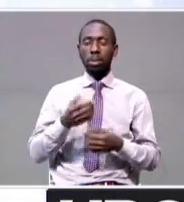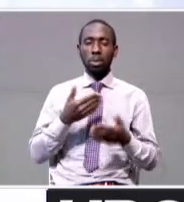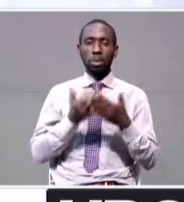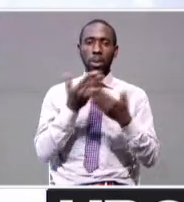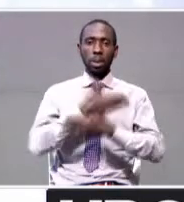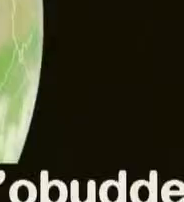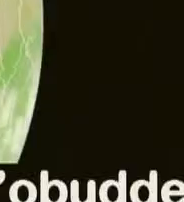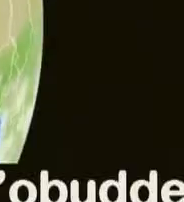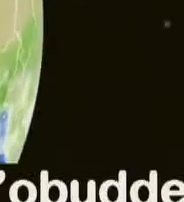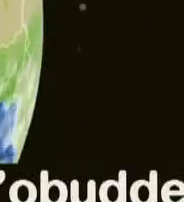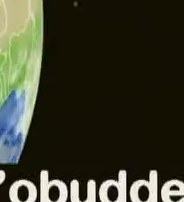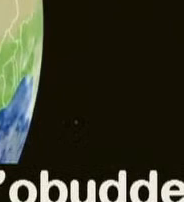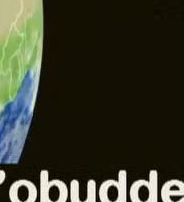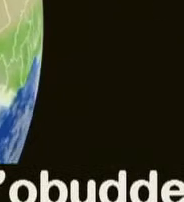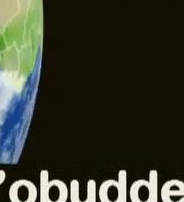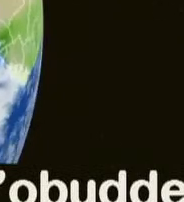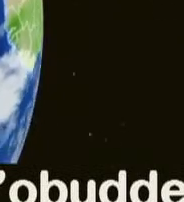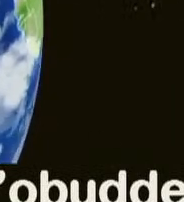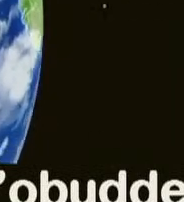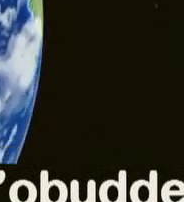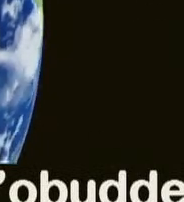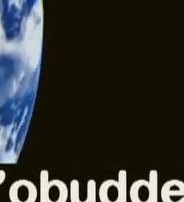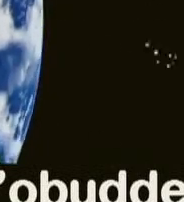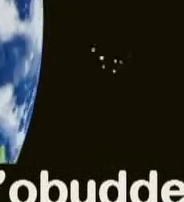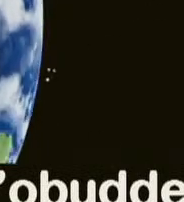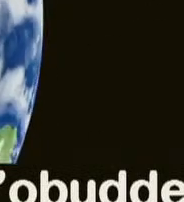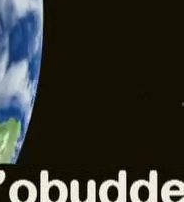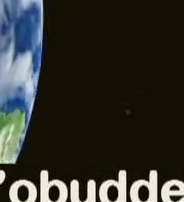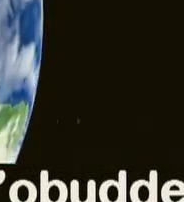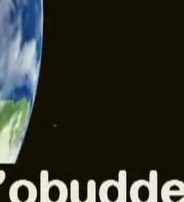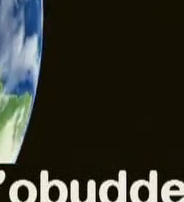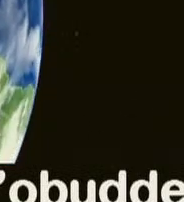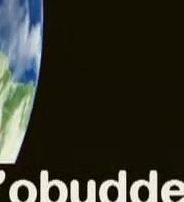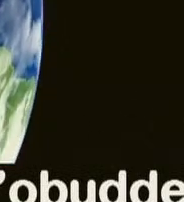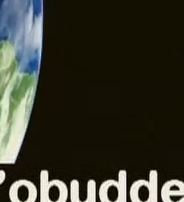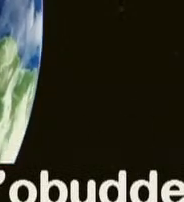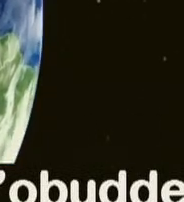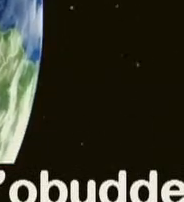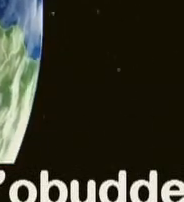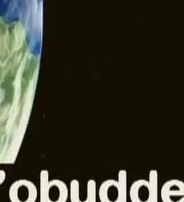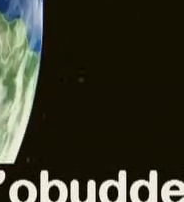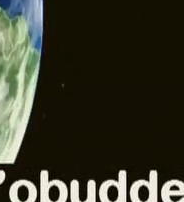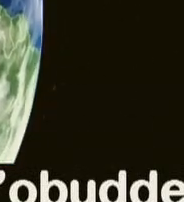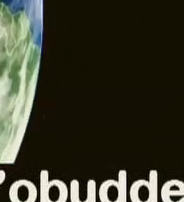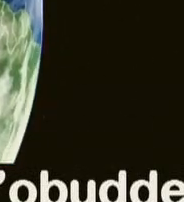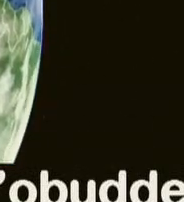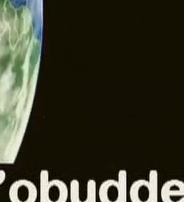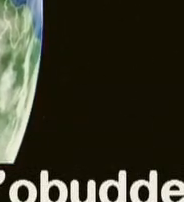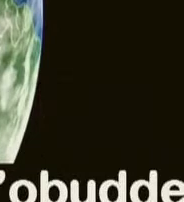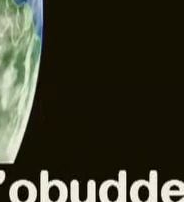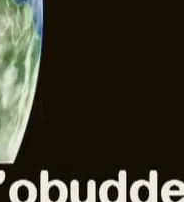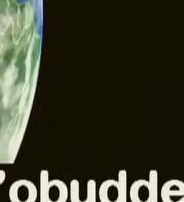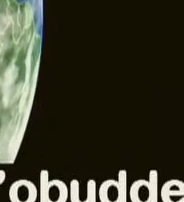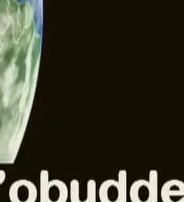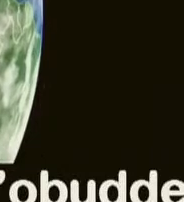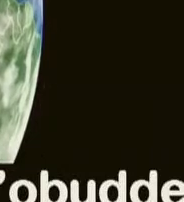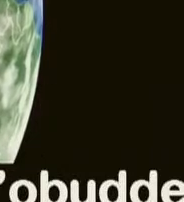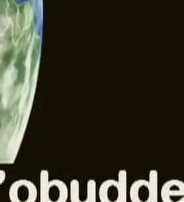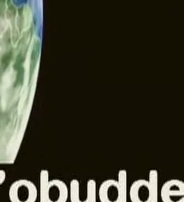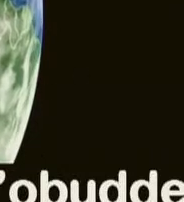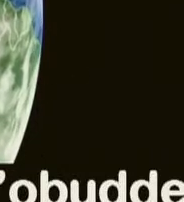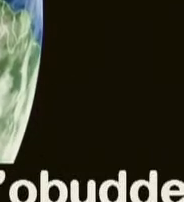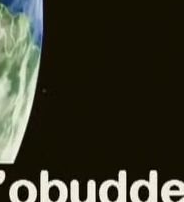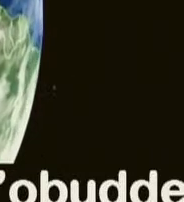bulunji alipota eno ya mbera yobude nga iva mchitongole chagwanga chifunanzi wako ya mbera